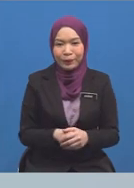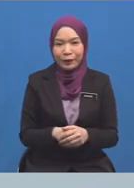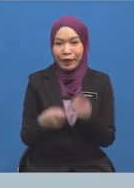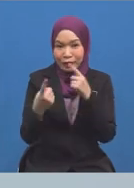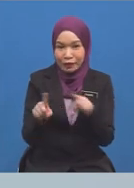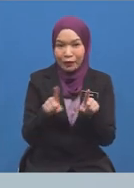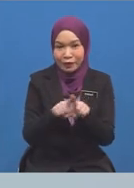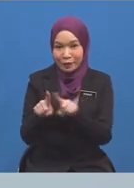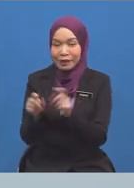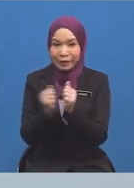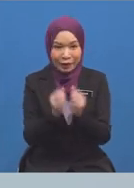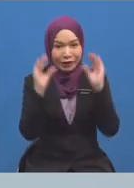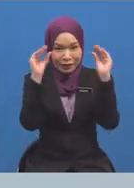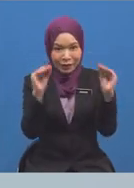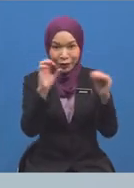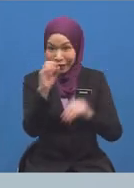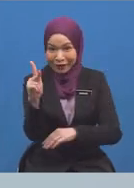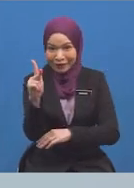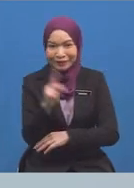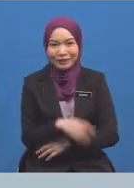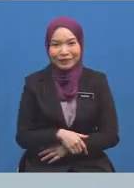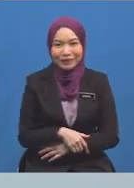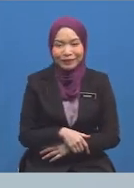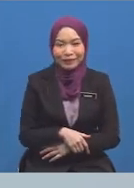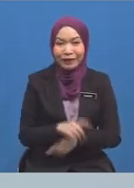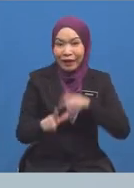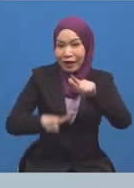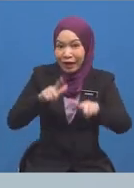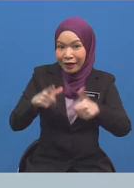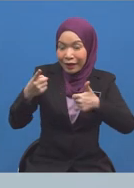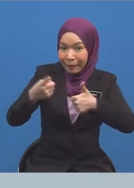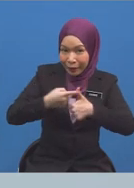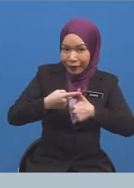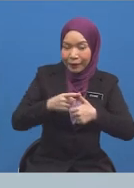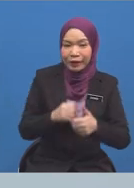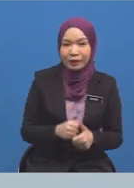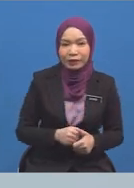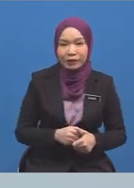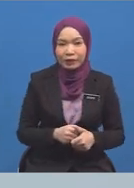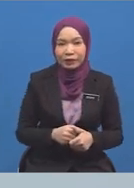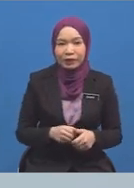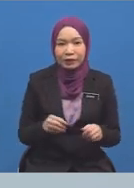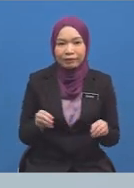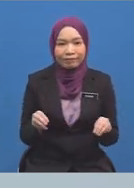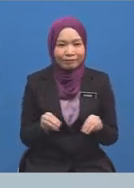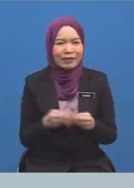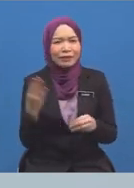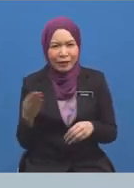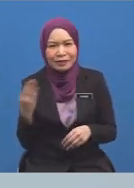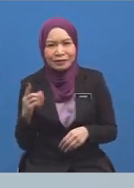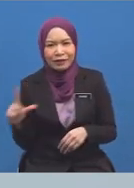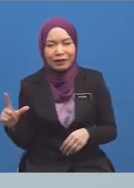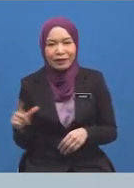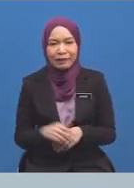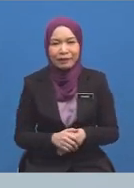jawab sama-sama dengan Cikgu Hai langkah pertama macam yashilla murid-murid